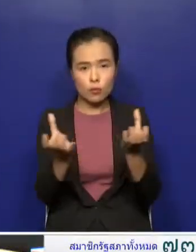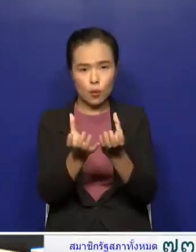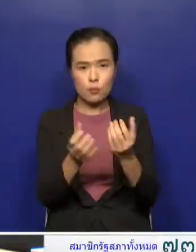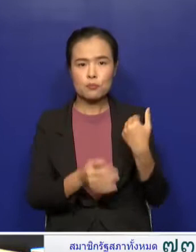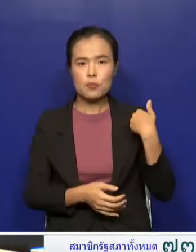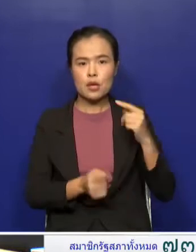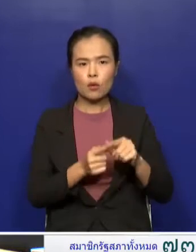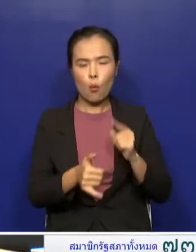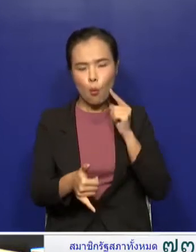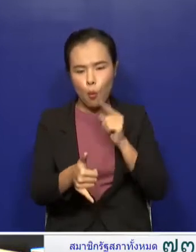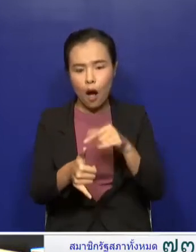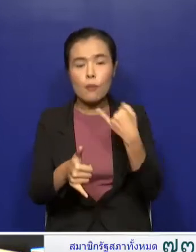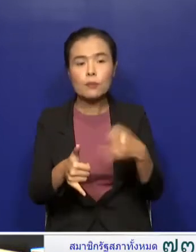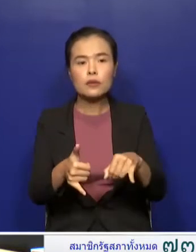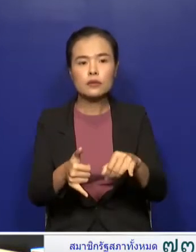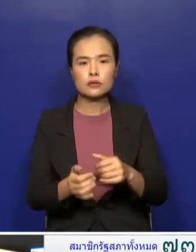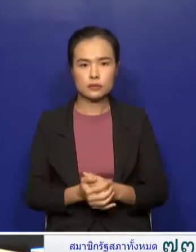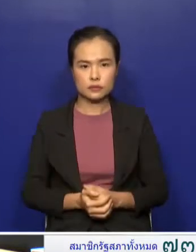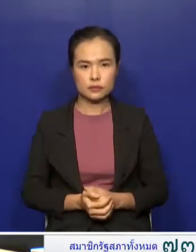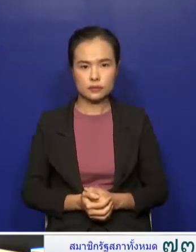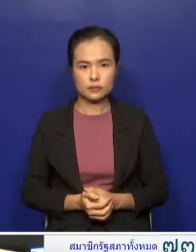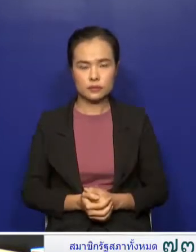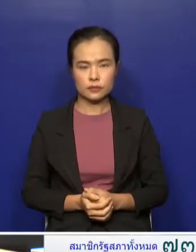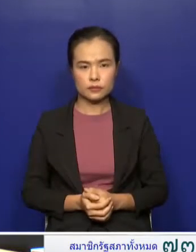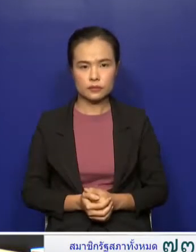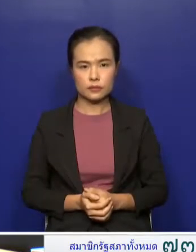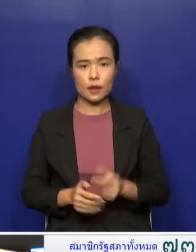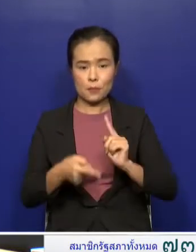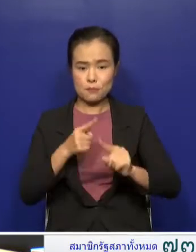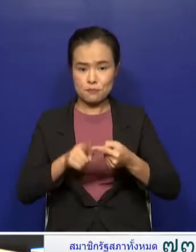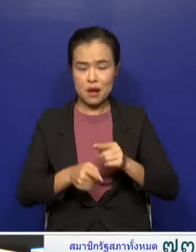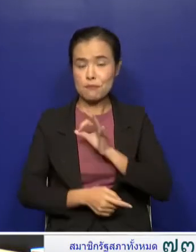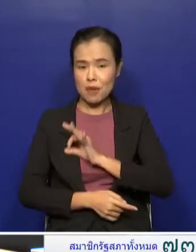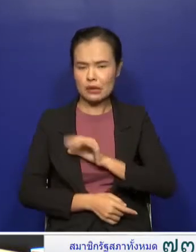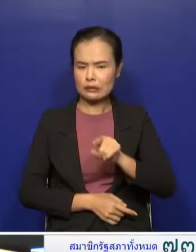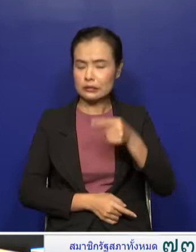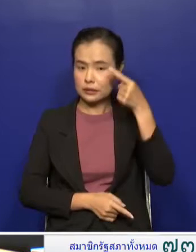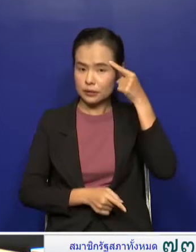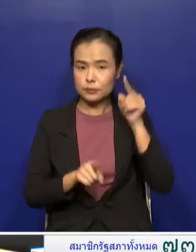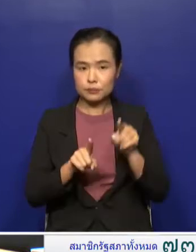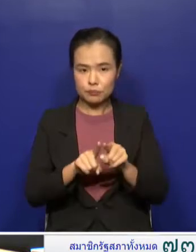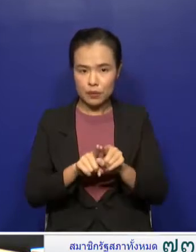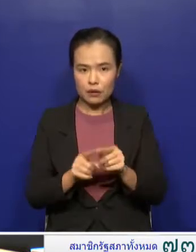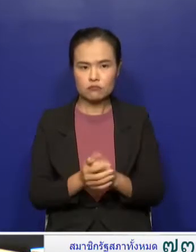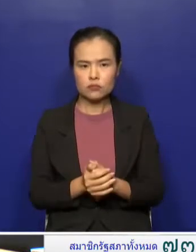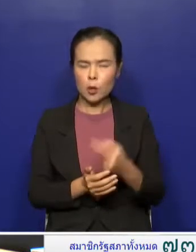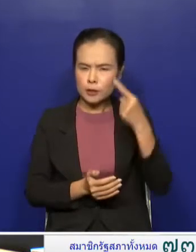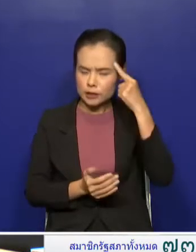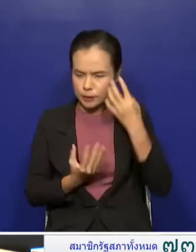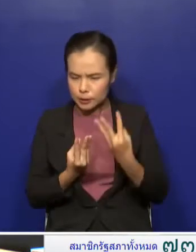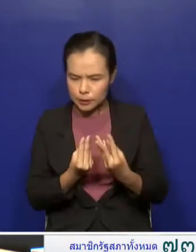เล่นงานเจ้าภายหลังเอาผิดภายหลังกว่านั้นเพื่อนที่มีความเห็นอย่างนั้นก็เลยคิดว่าจะต้องรอบคอบ